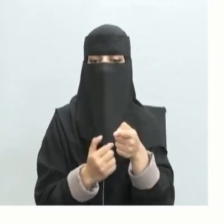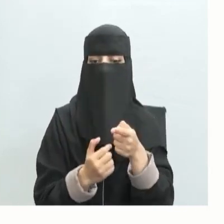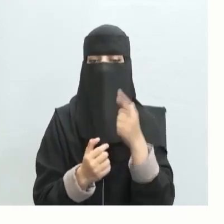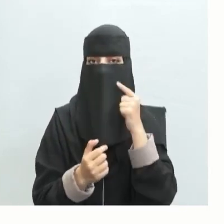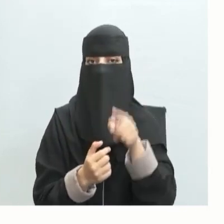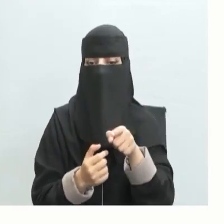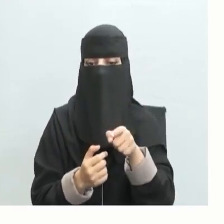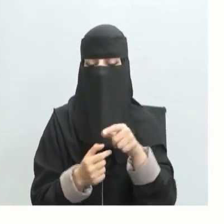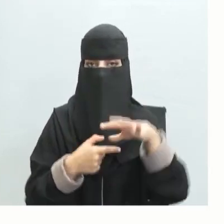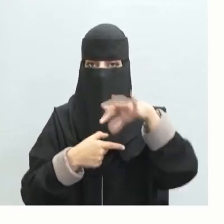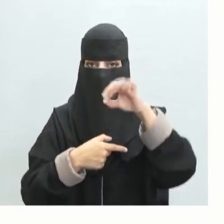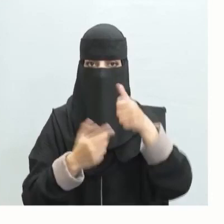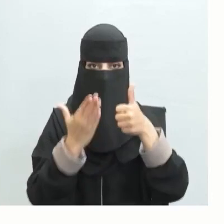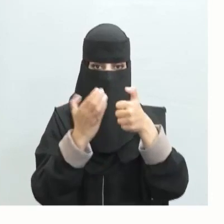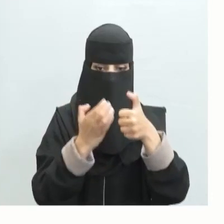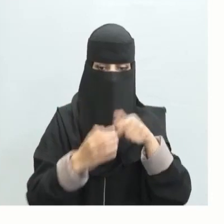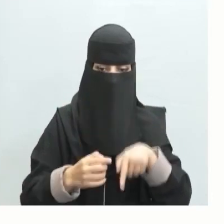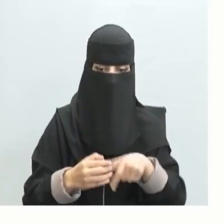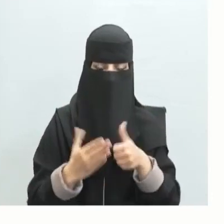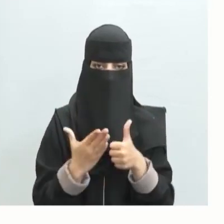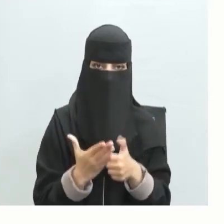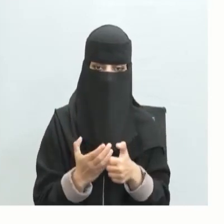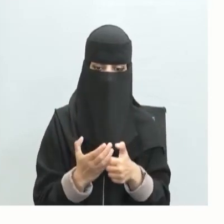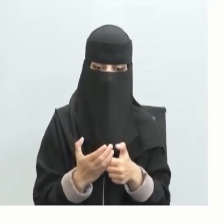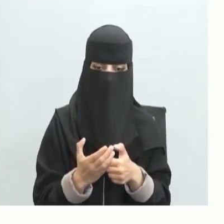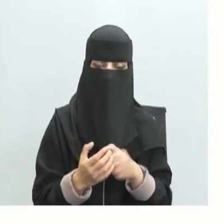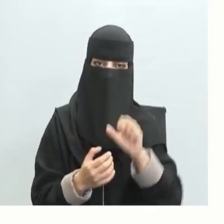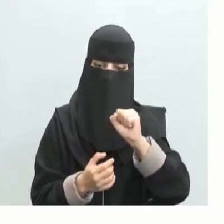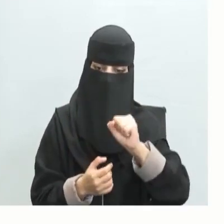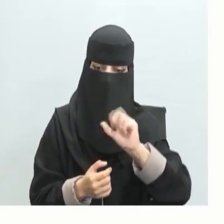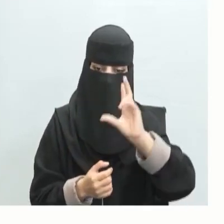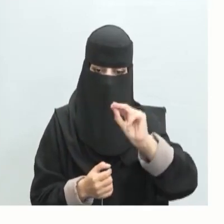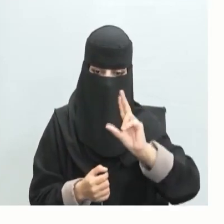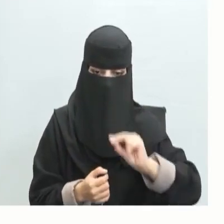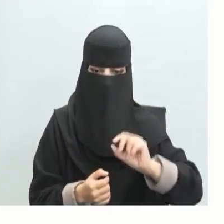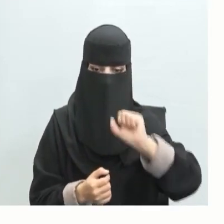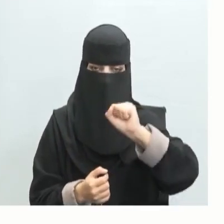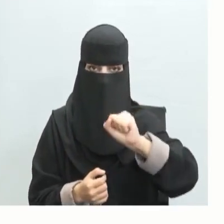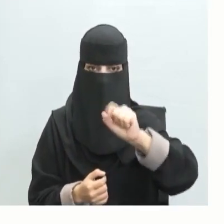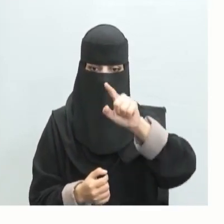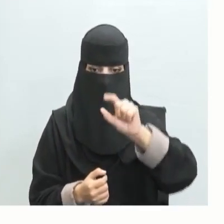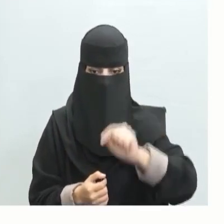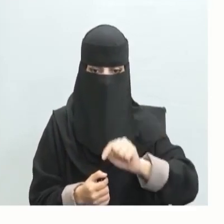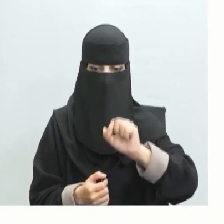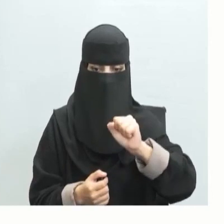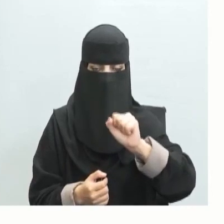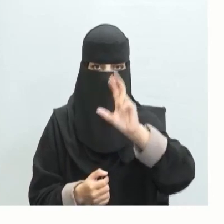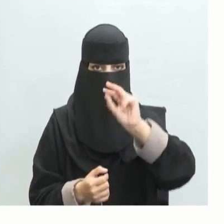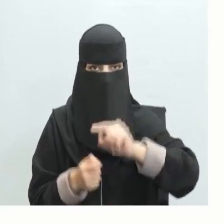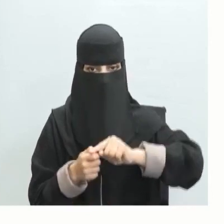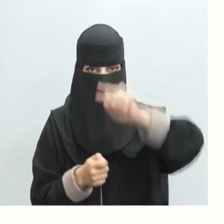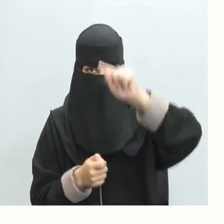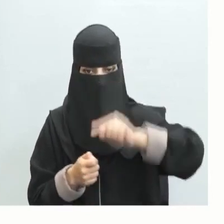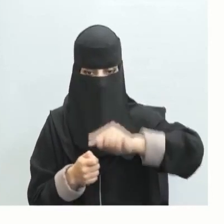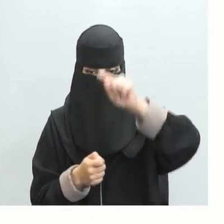وبالتالي هذه الزاويه ايضا 60 وبالتالي هذا بيكون اي نفس ما هذا اي هذا بيكون اي اذا هذا الطول هو نفس هذا